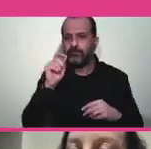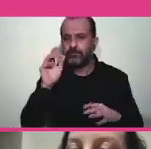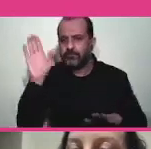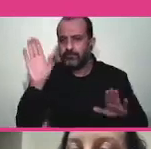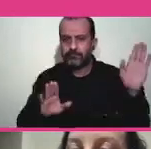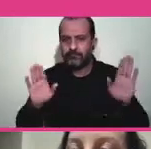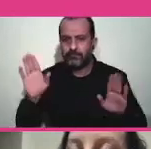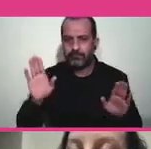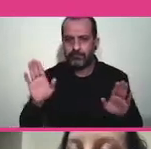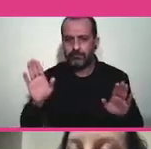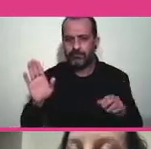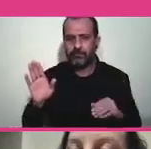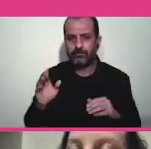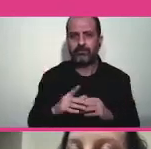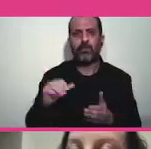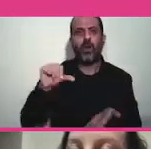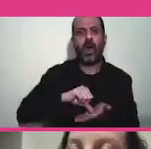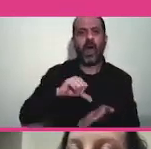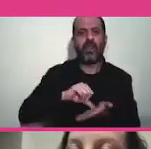η Αθήνα απέναντι, Αθήνα.